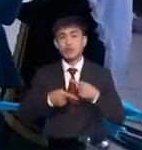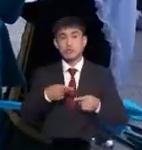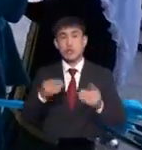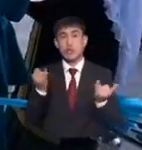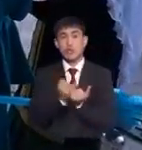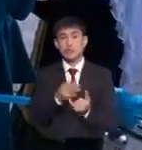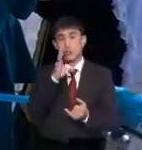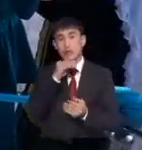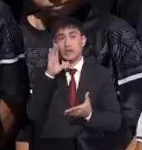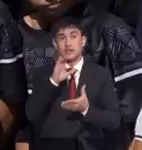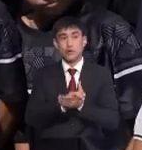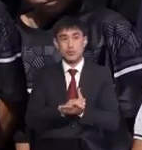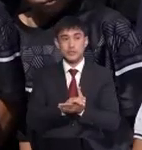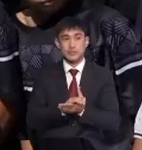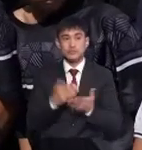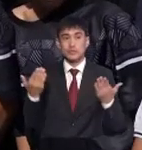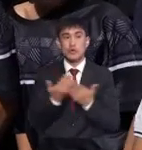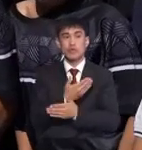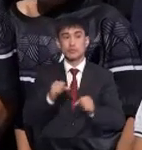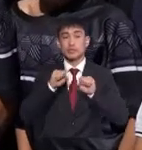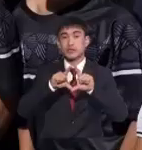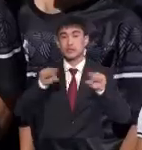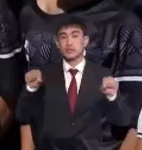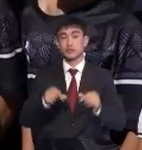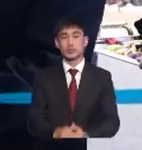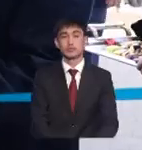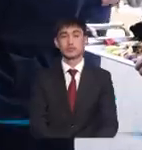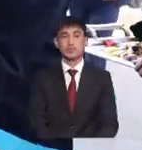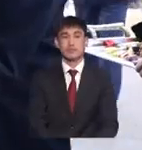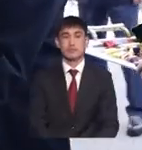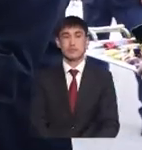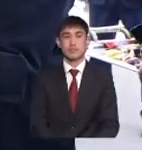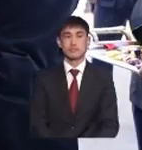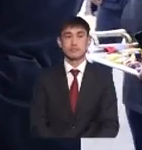гости смогли ознакомиться с новым спортивным комплексом.